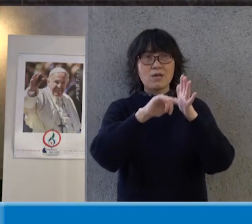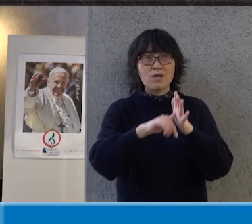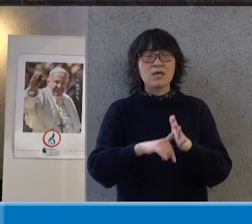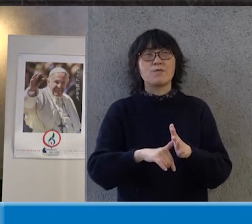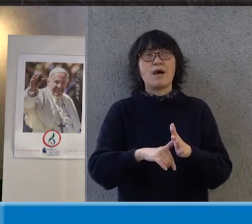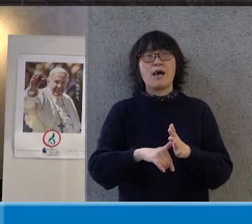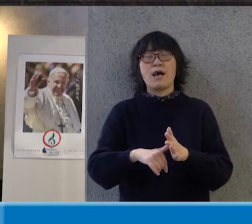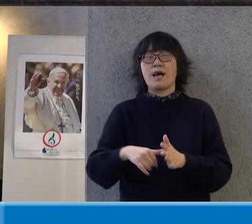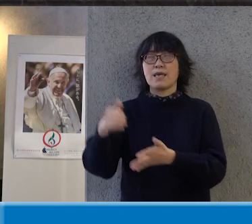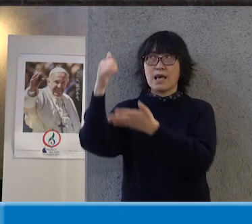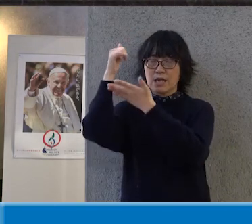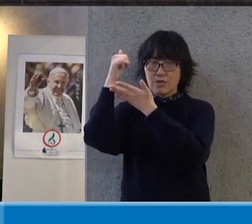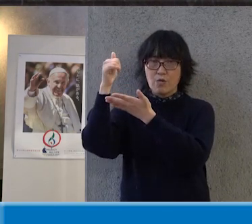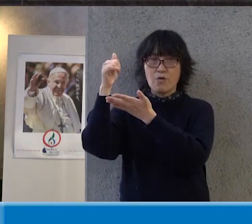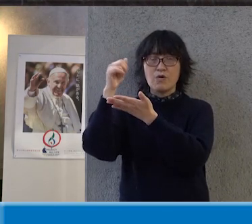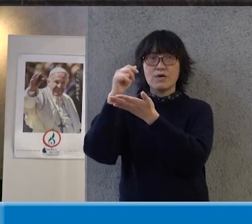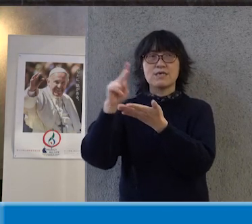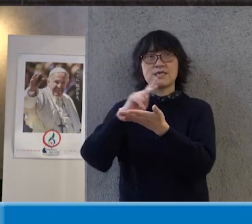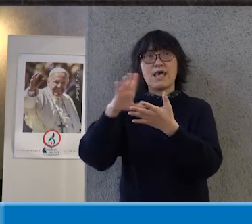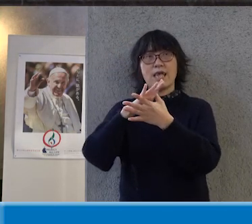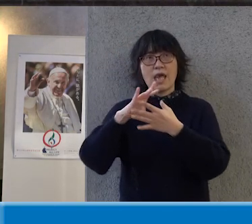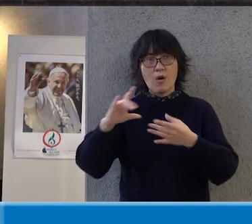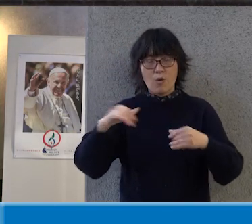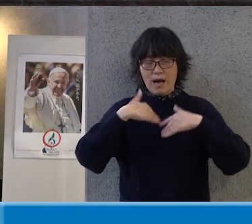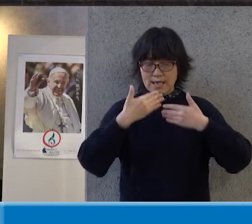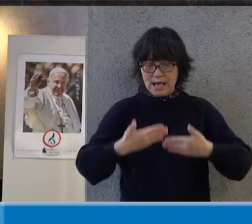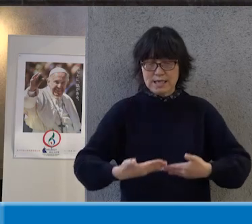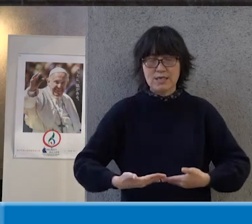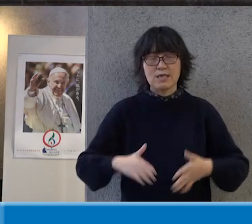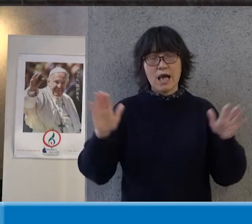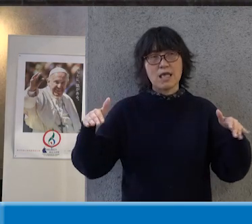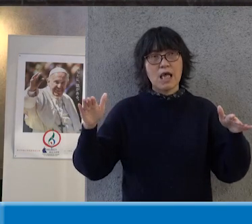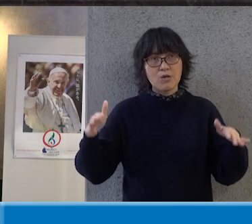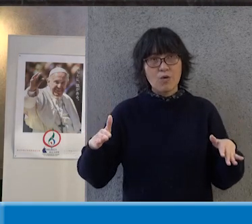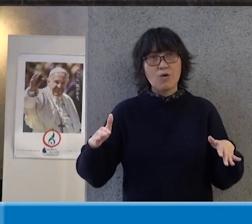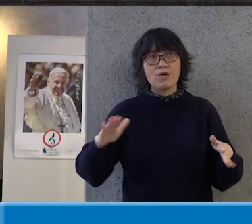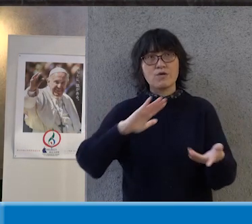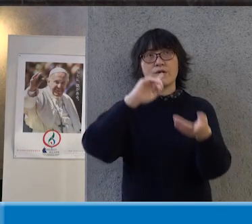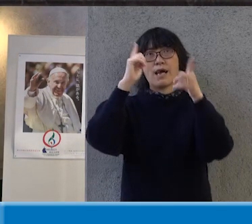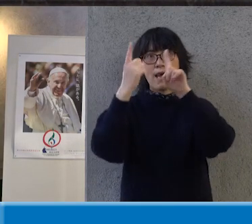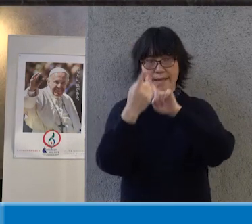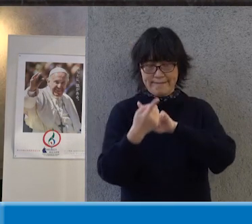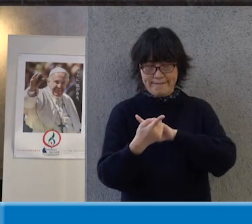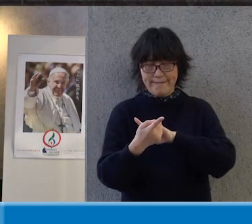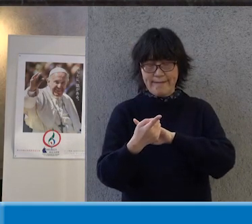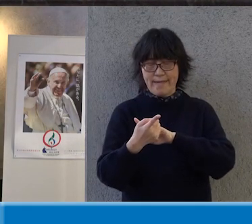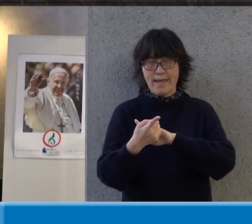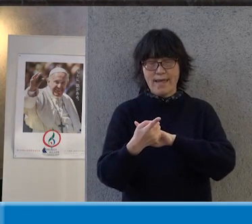あなたは聖霊を鳩の形でお使わしになり、